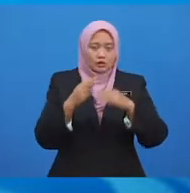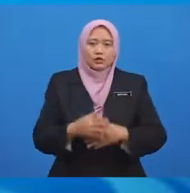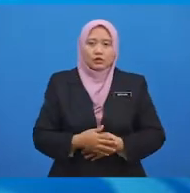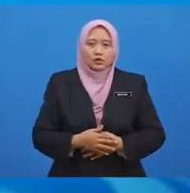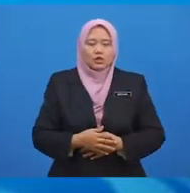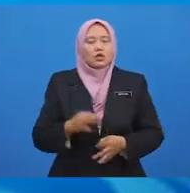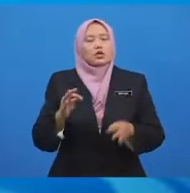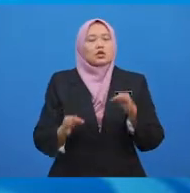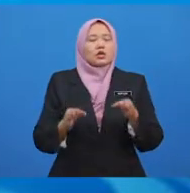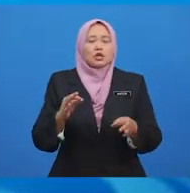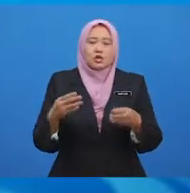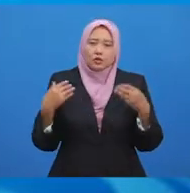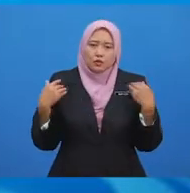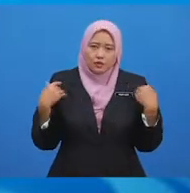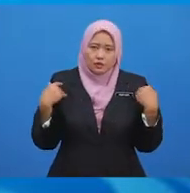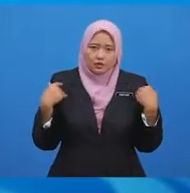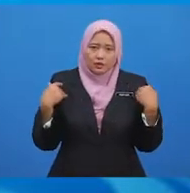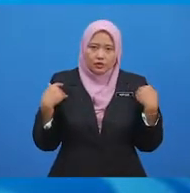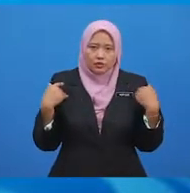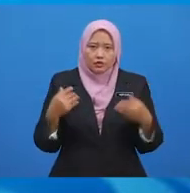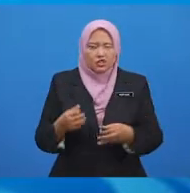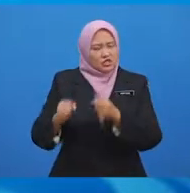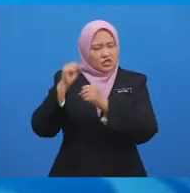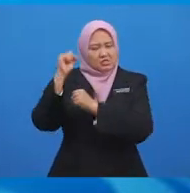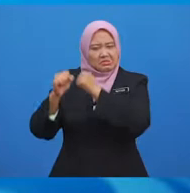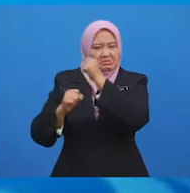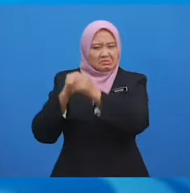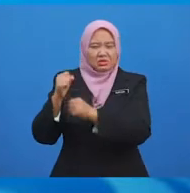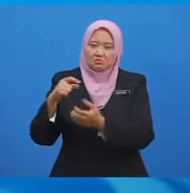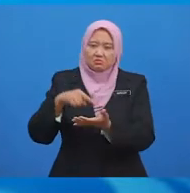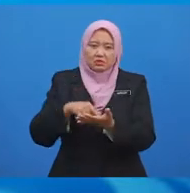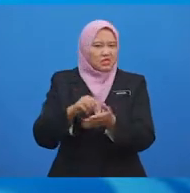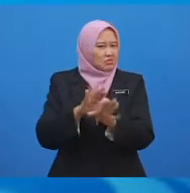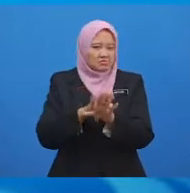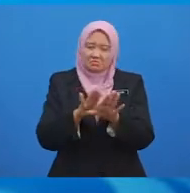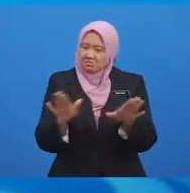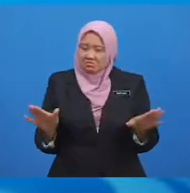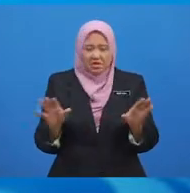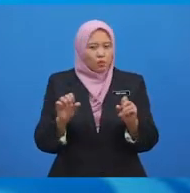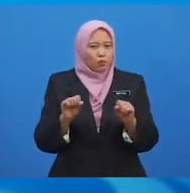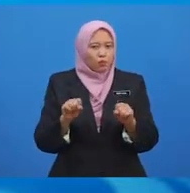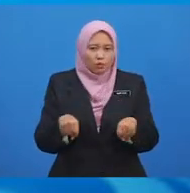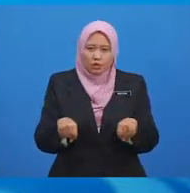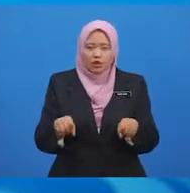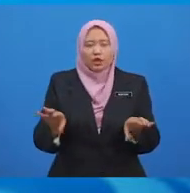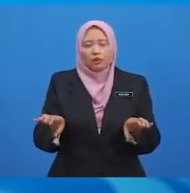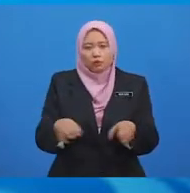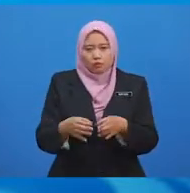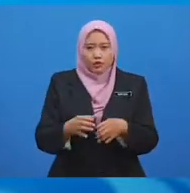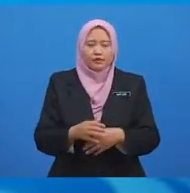Sekiranya ada, maka sikap ini tidak patut diulang